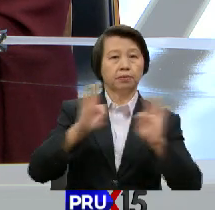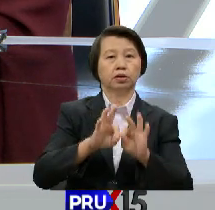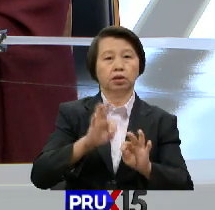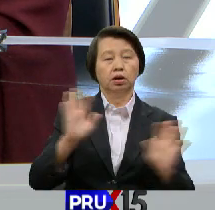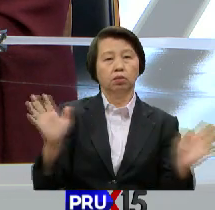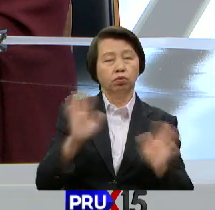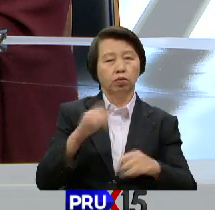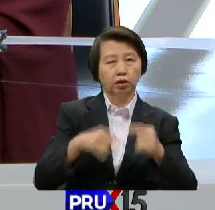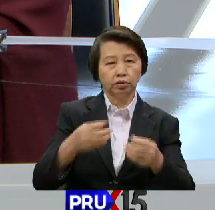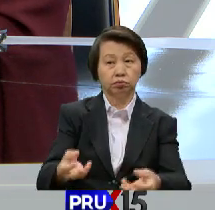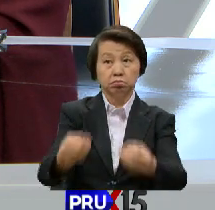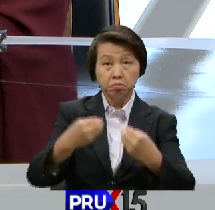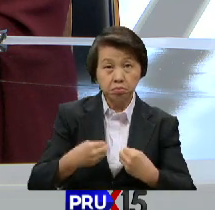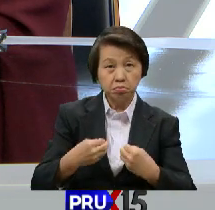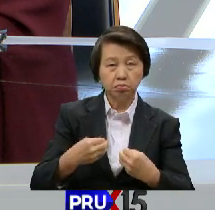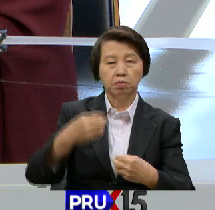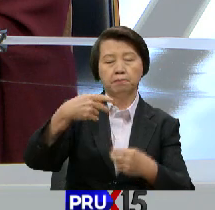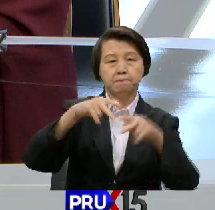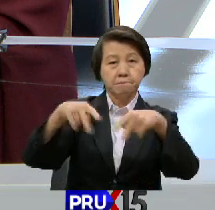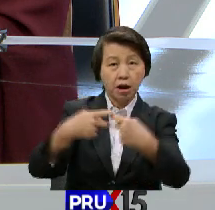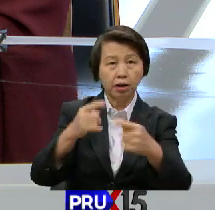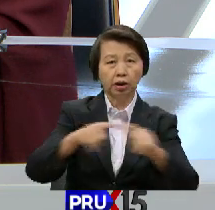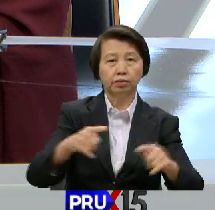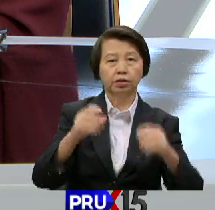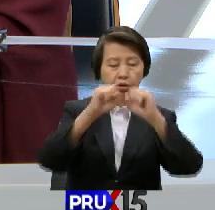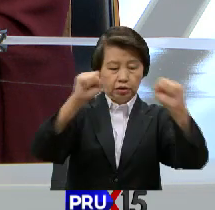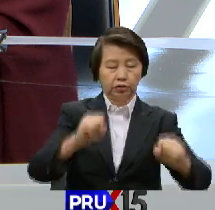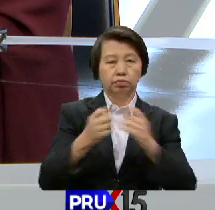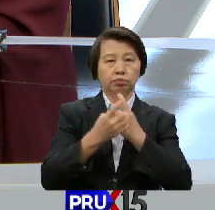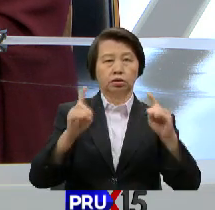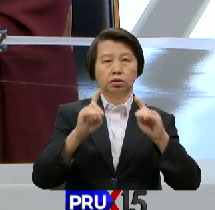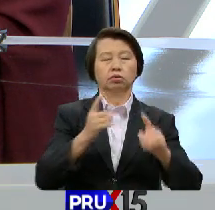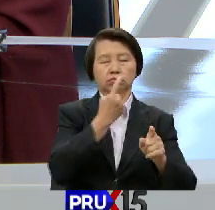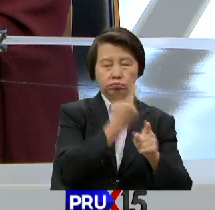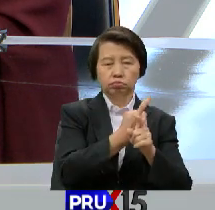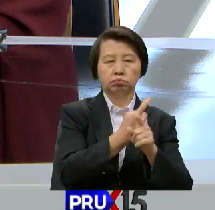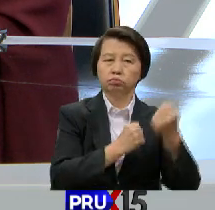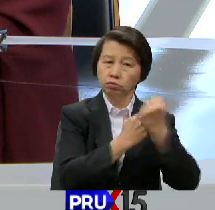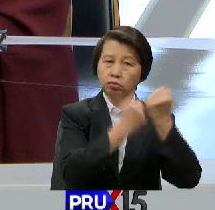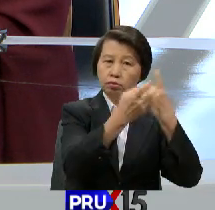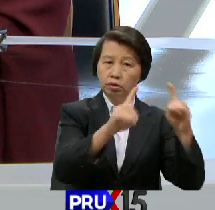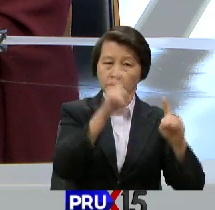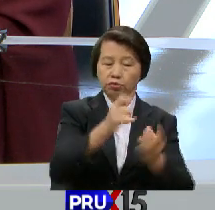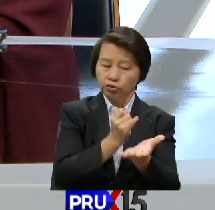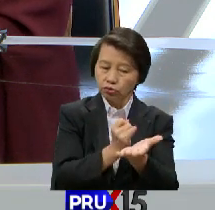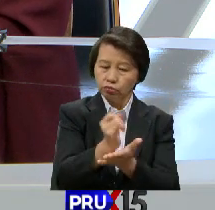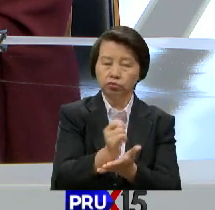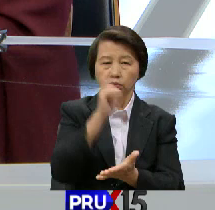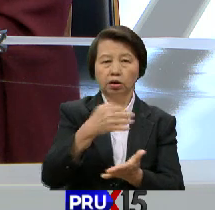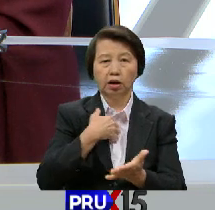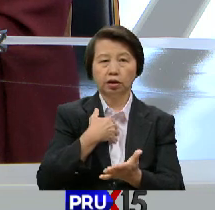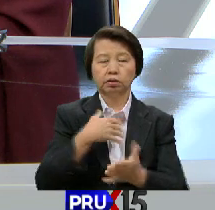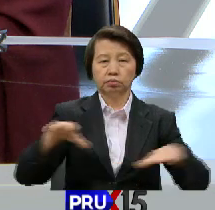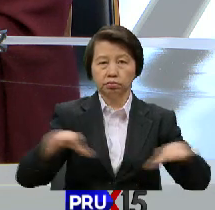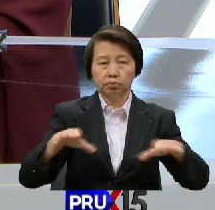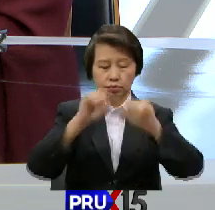tentang penawaran oleh party tetapi penawaran dalam sistem demokrasi kita menjunjung demokrasi perlunya ada integrity dan juga perlunya ada